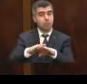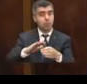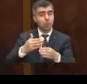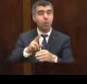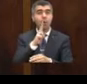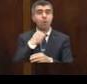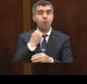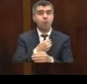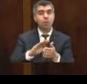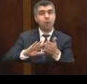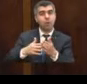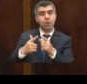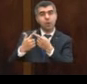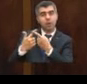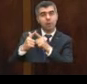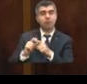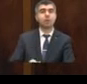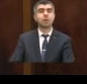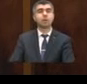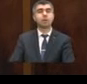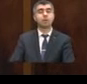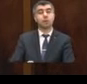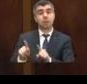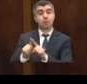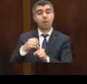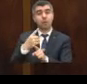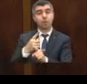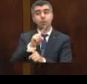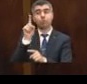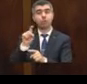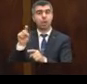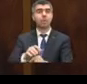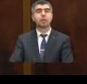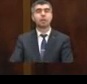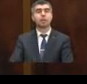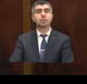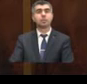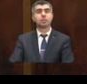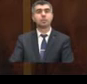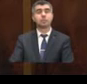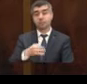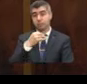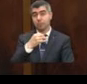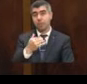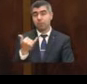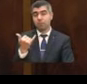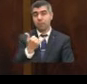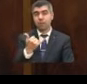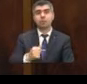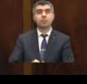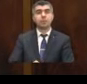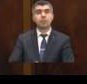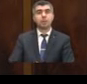ما تبقى من التزاماتها تجاه هذه الجماعات. وما دامت المناسبة شرط، نتمن عاليا